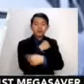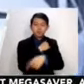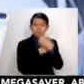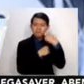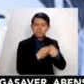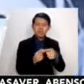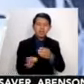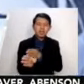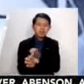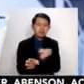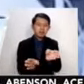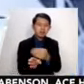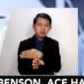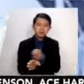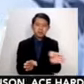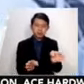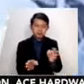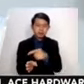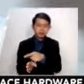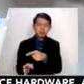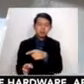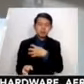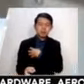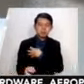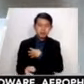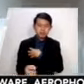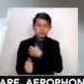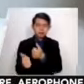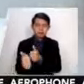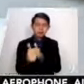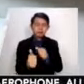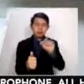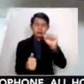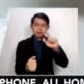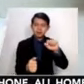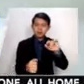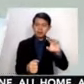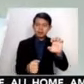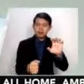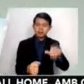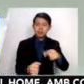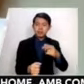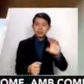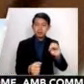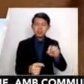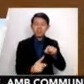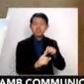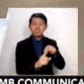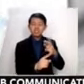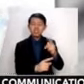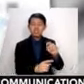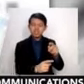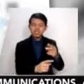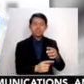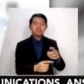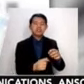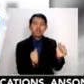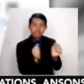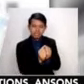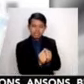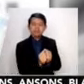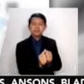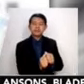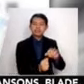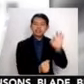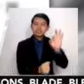sa dating alkalde. Naging staff ni Guo si Cat sa loob ng 7 taon. Nakatakda siyang humarap sa Senado sa